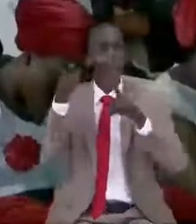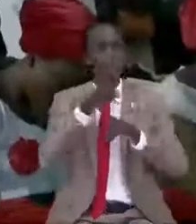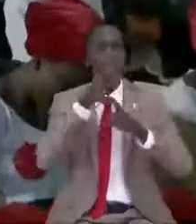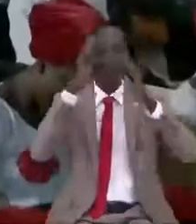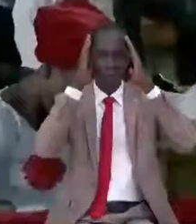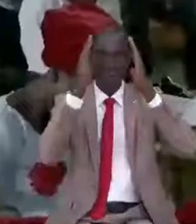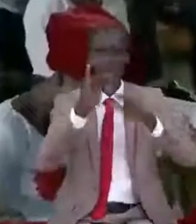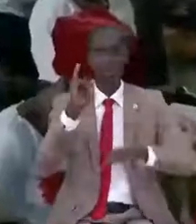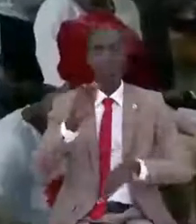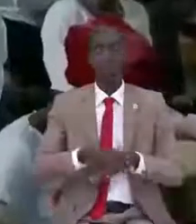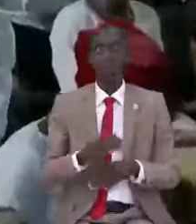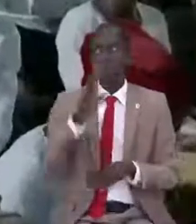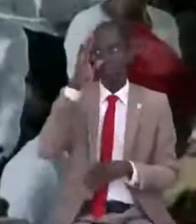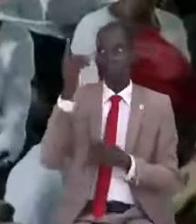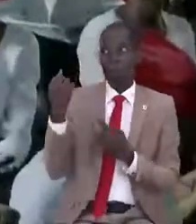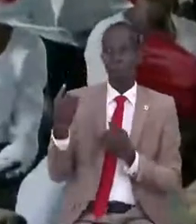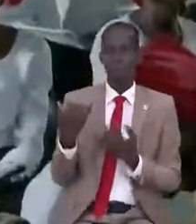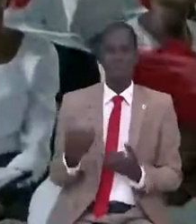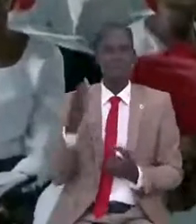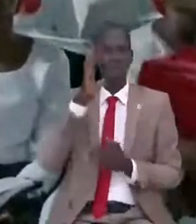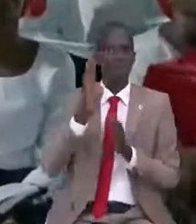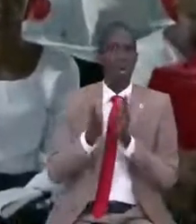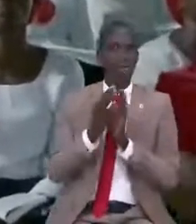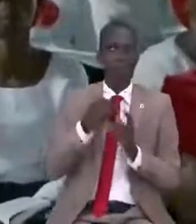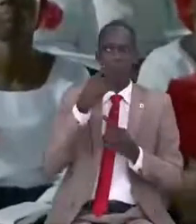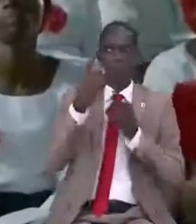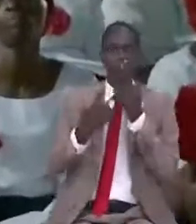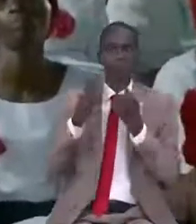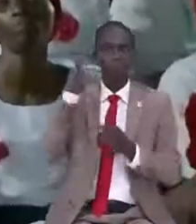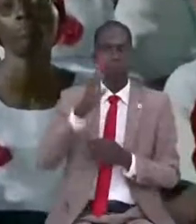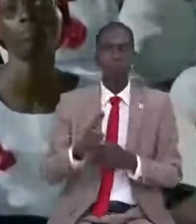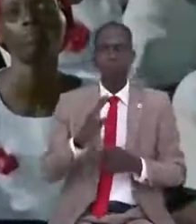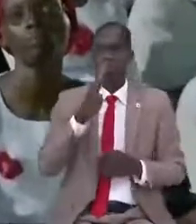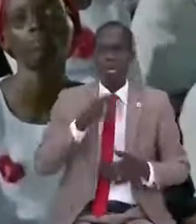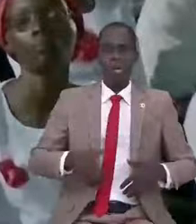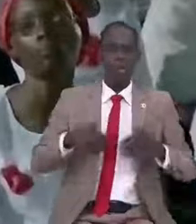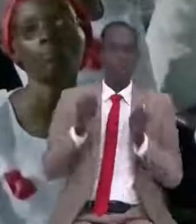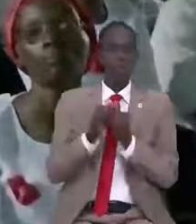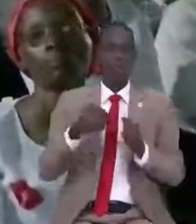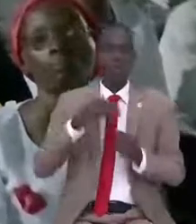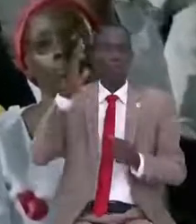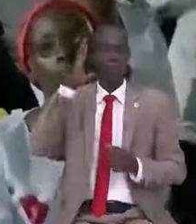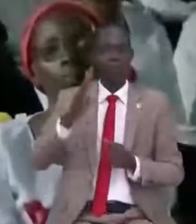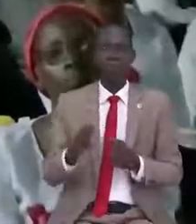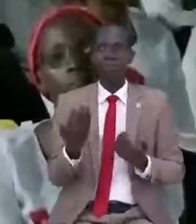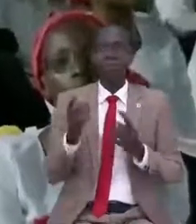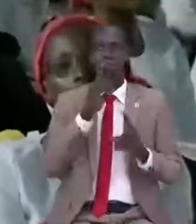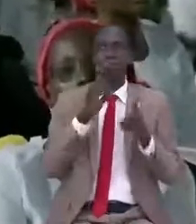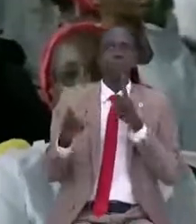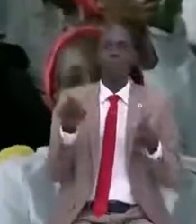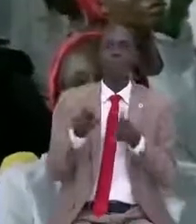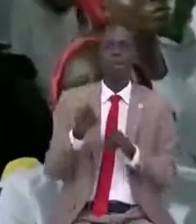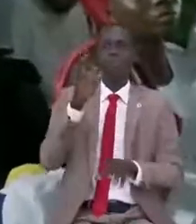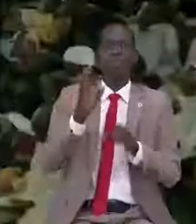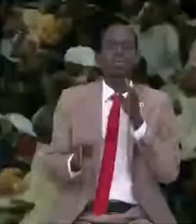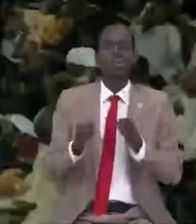vient. Il va poser la question. Alors, je dois être ferme. Comme si c'est